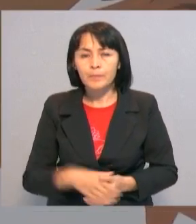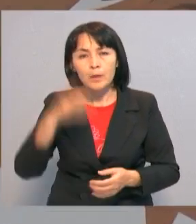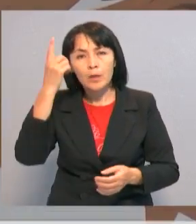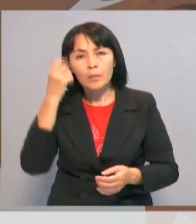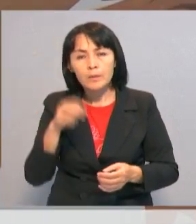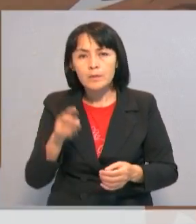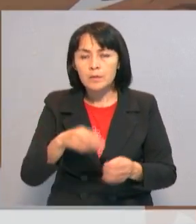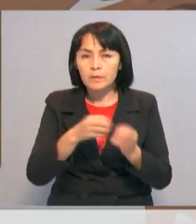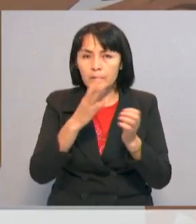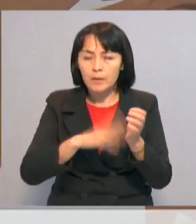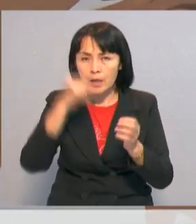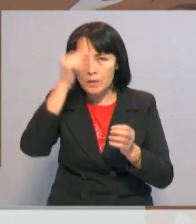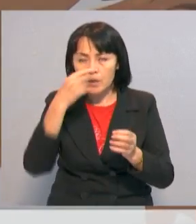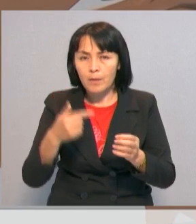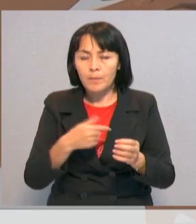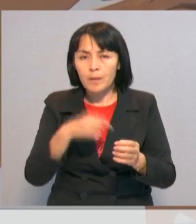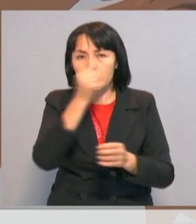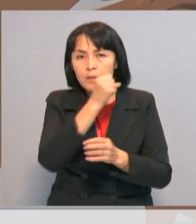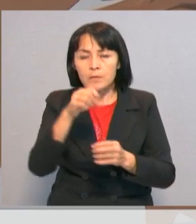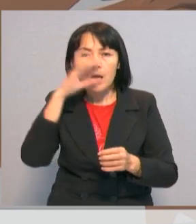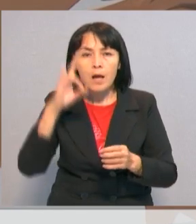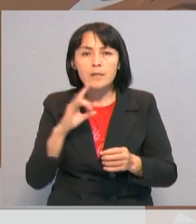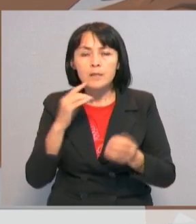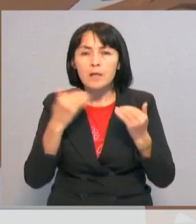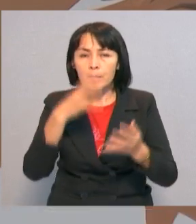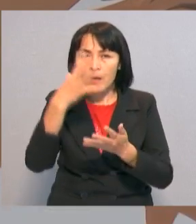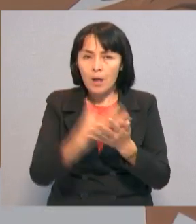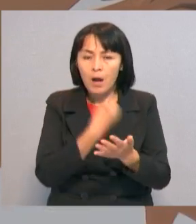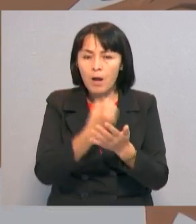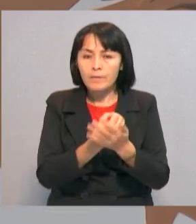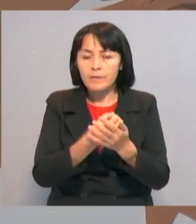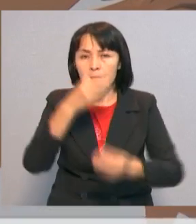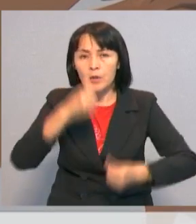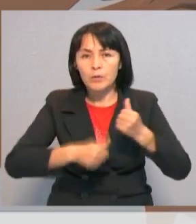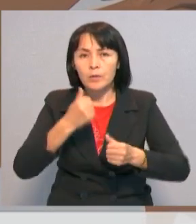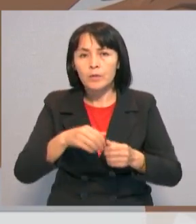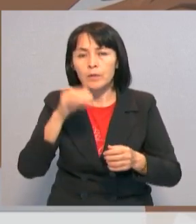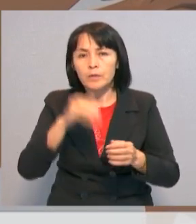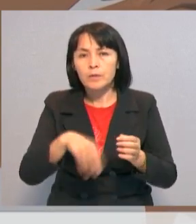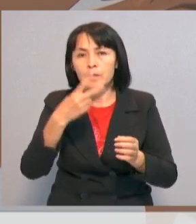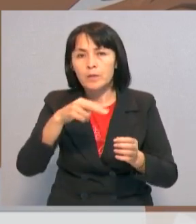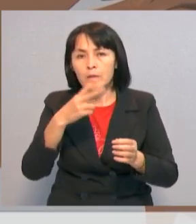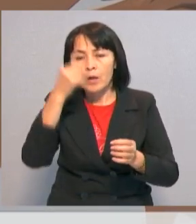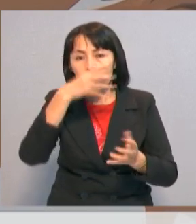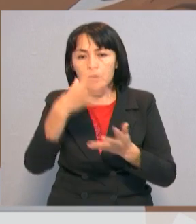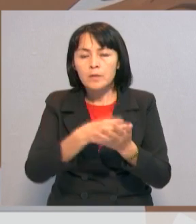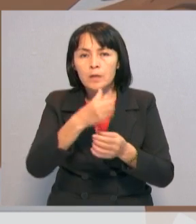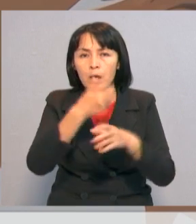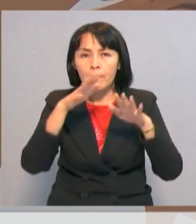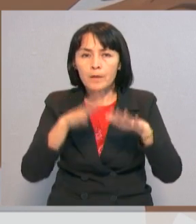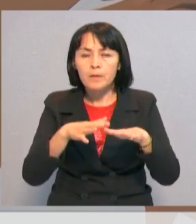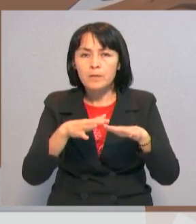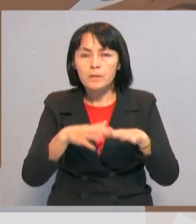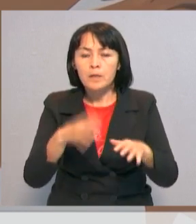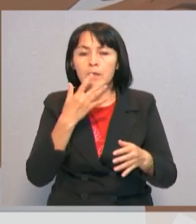занимаемся с 2019 года мы стали чемпионами Казахстана мы выиграли в индивидуальных турнирах в 2022 году мы завоевали главный приз